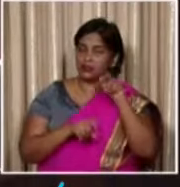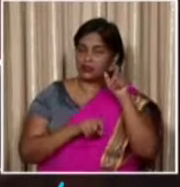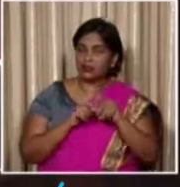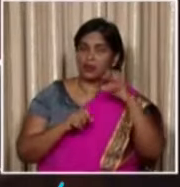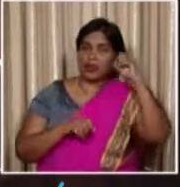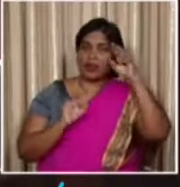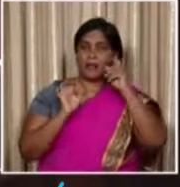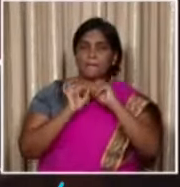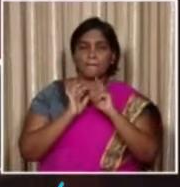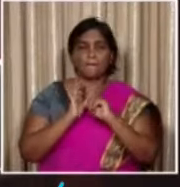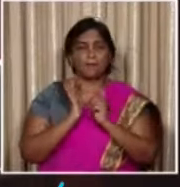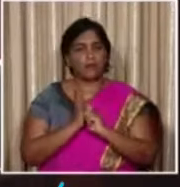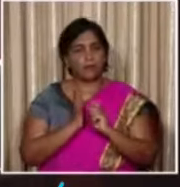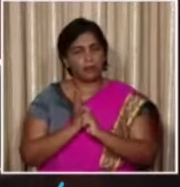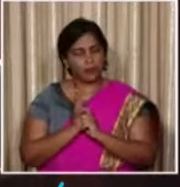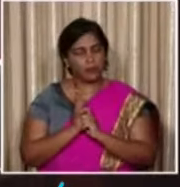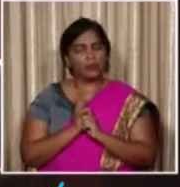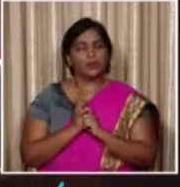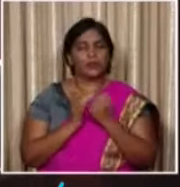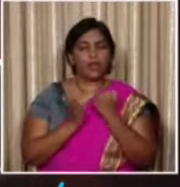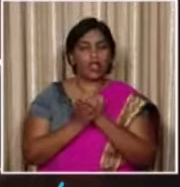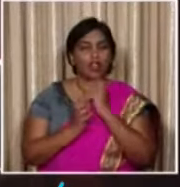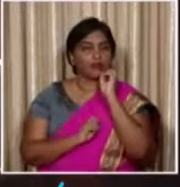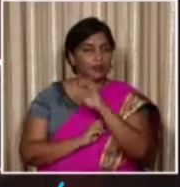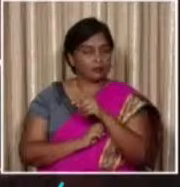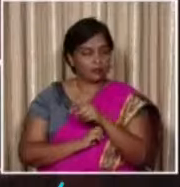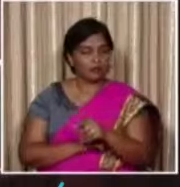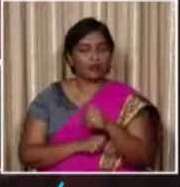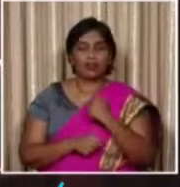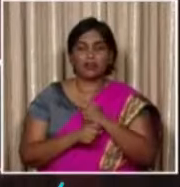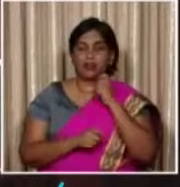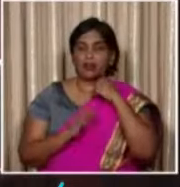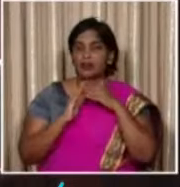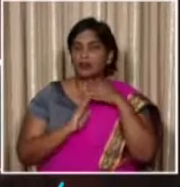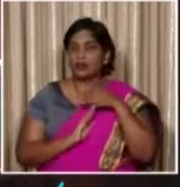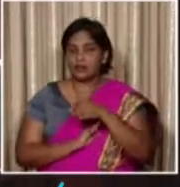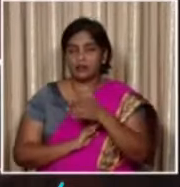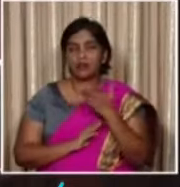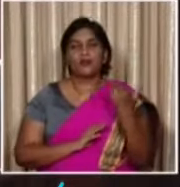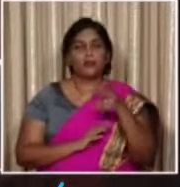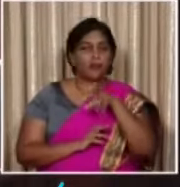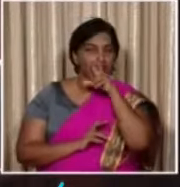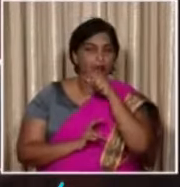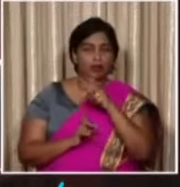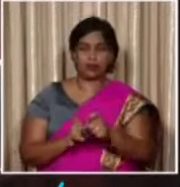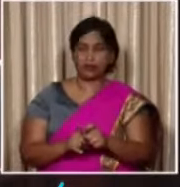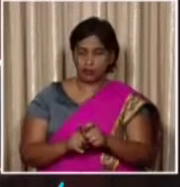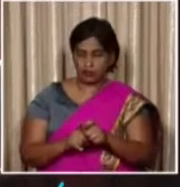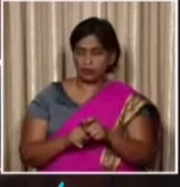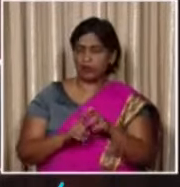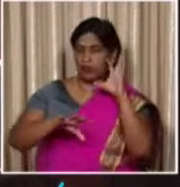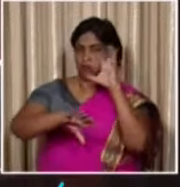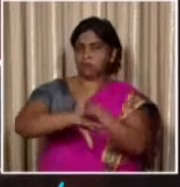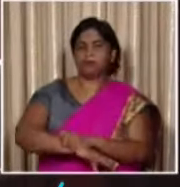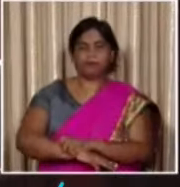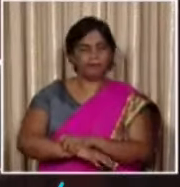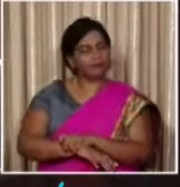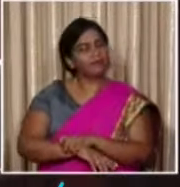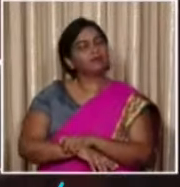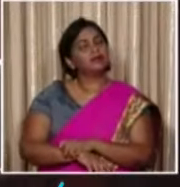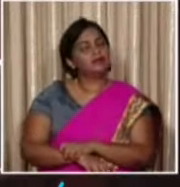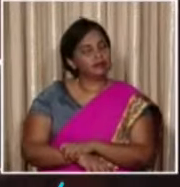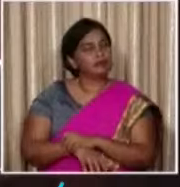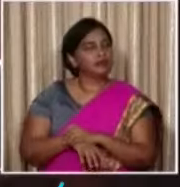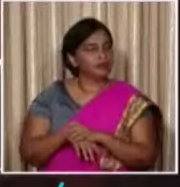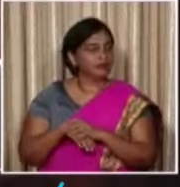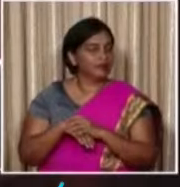බිල සඳහා එහෙම නැත්නම් ලියුම් බෙදන කෙනාට රජයේ නිලධාරියෙකුට ගෙදරට යන්න විදියක් නැහැ මේ බල්ලෝ ඉතාමත් පවුරු මේ